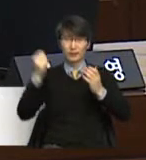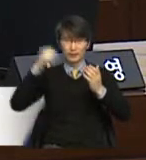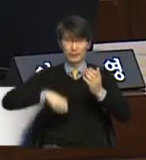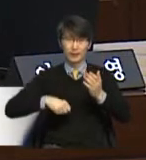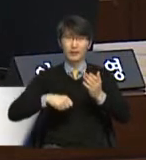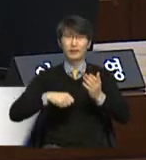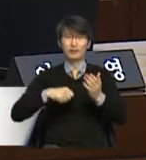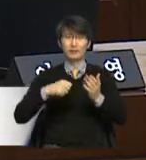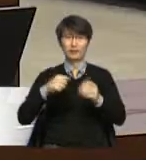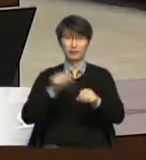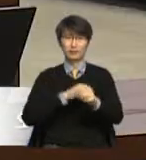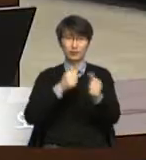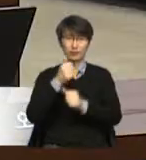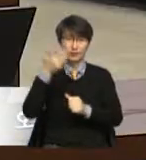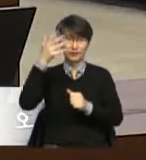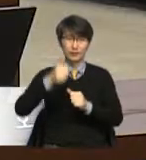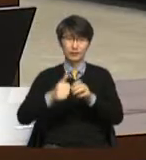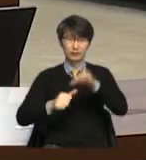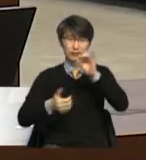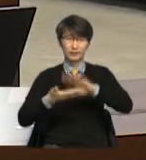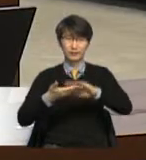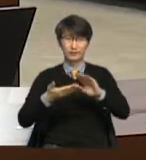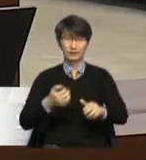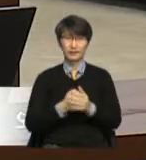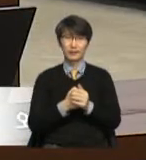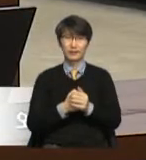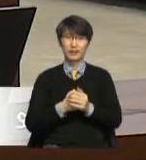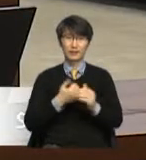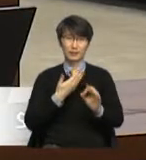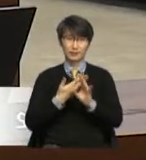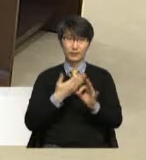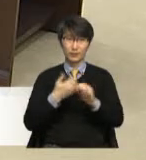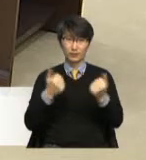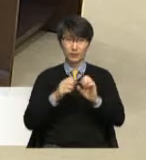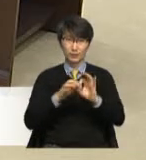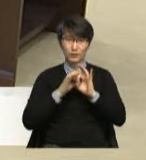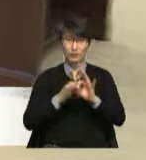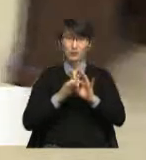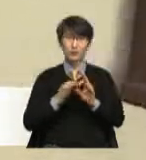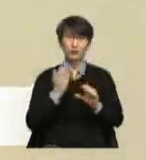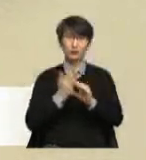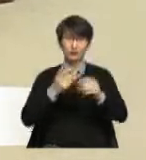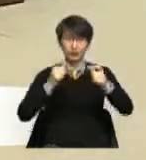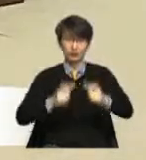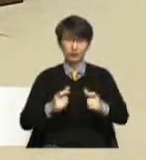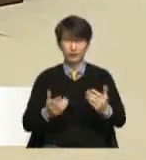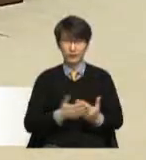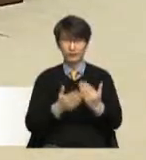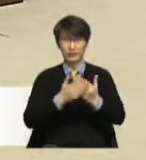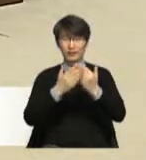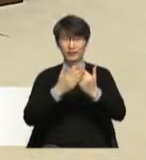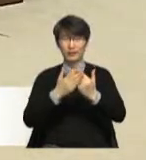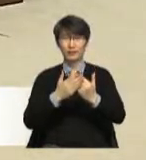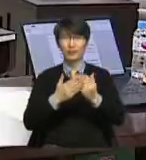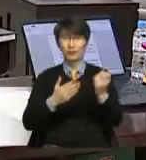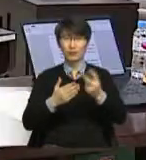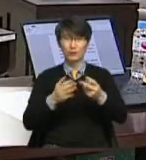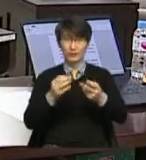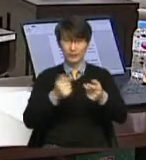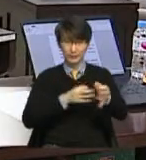의원을 예산 결산 특별 위원장으로 선출 했습니다 의회는 임시회에서 중구 경제 개발 공사 설립과